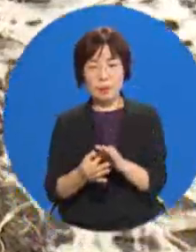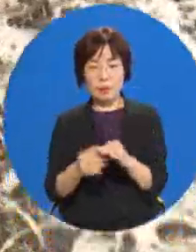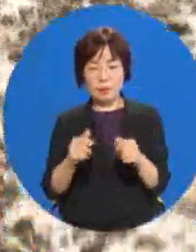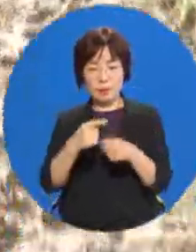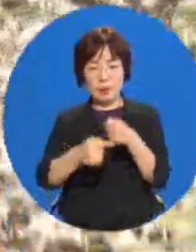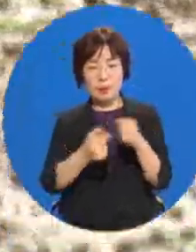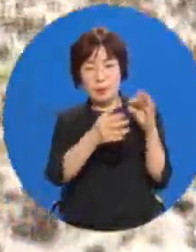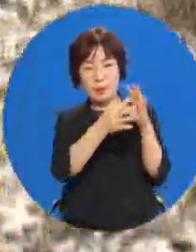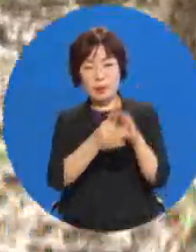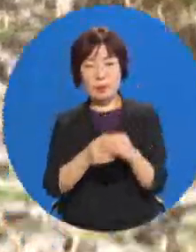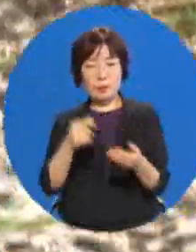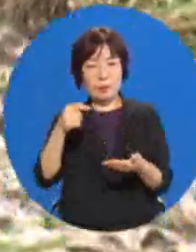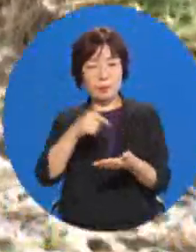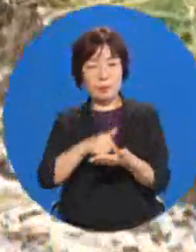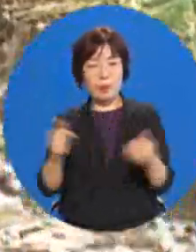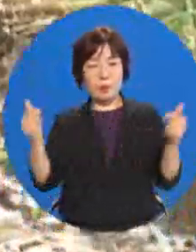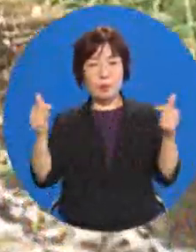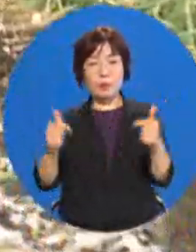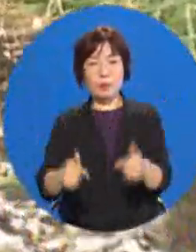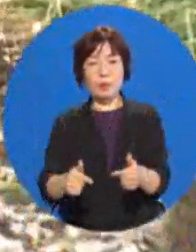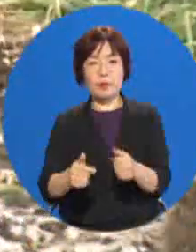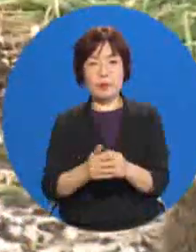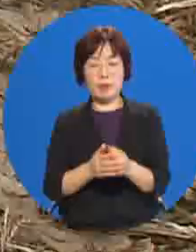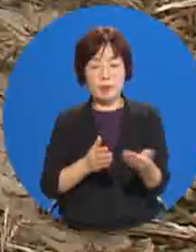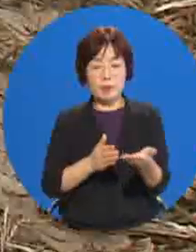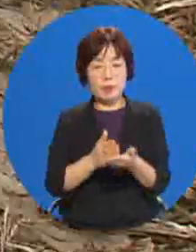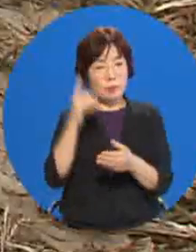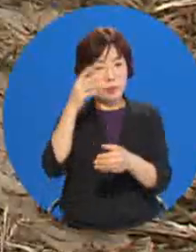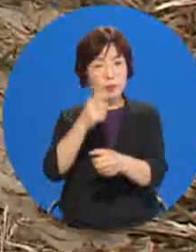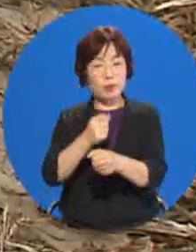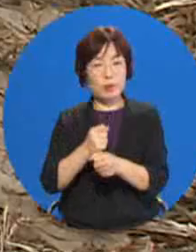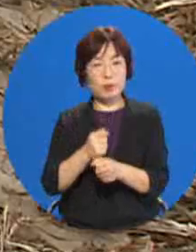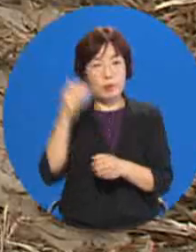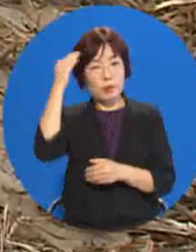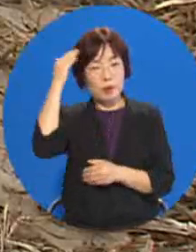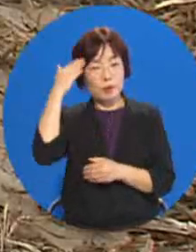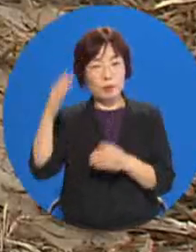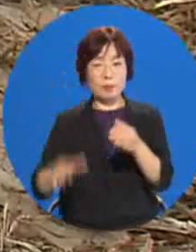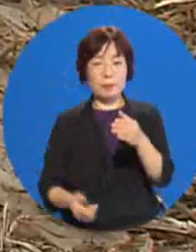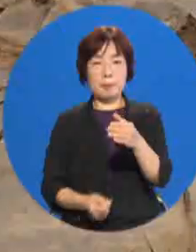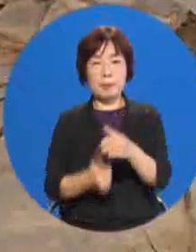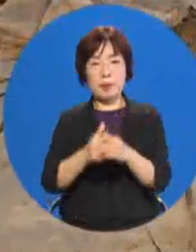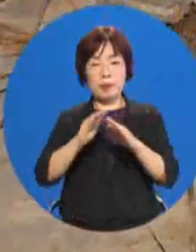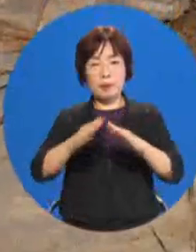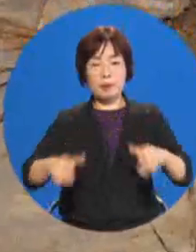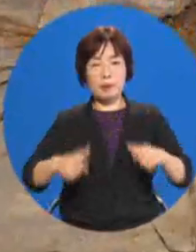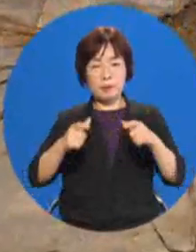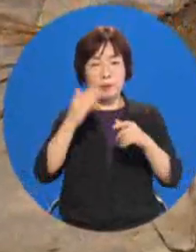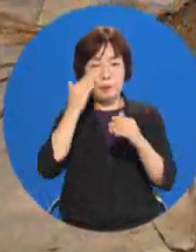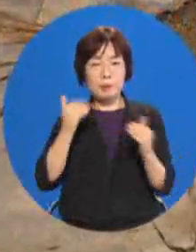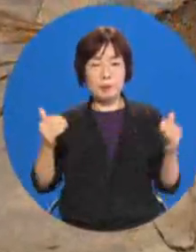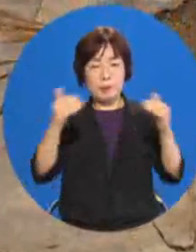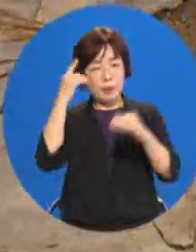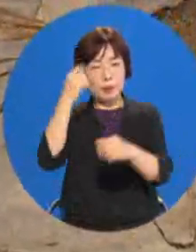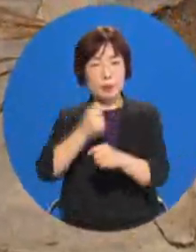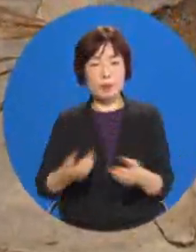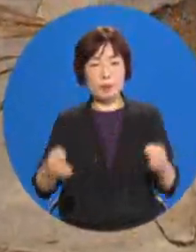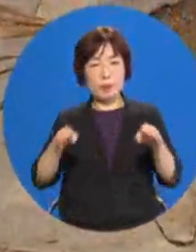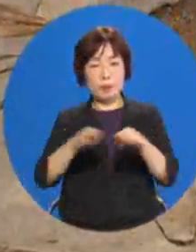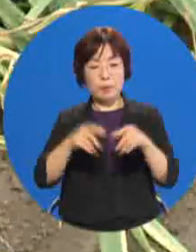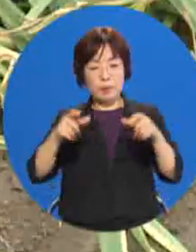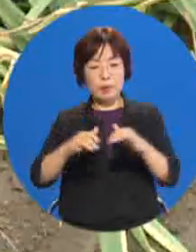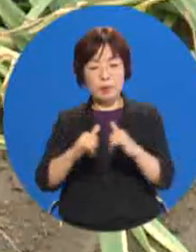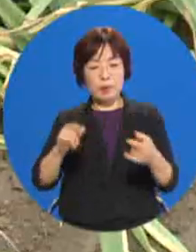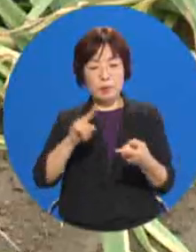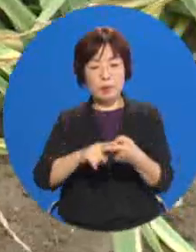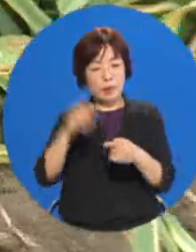커지고 있습니다. 양파 마늘 등을 전문적으로 연구하게 될 국내 최초의 남부 채소 연구소에 거는 지역 농민의 기대가